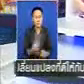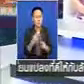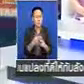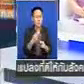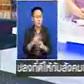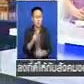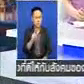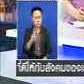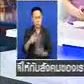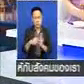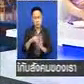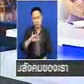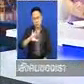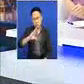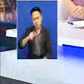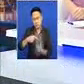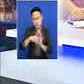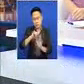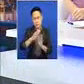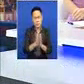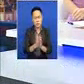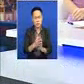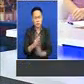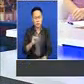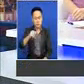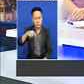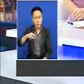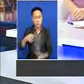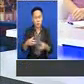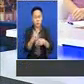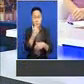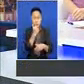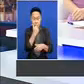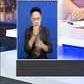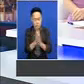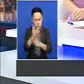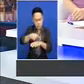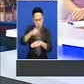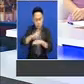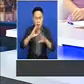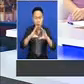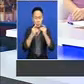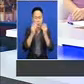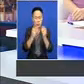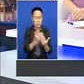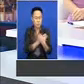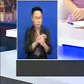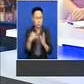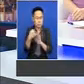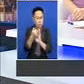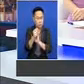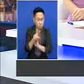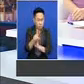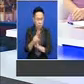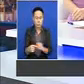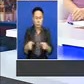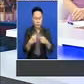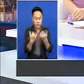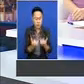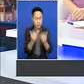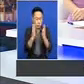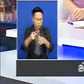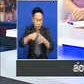ชื่อของคุณขวัญชัยไพรพนาเป็นที่รู้จักในกลุ่มคนเสื้อแดงแล้วก็เป็นประธานชมรมคนรักอุดรด้วยเขาเป็นคนใน